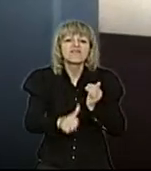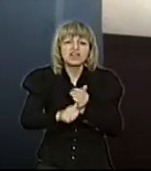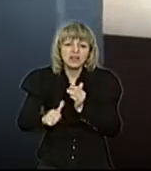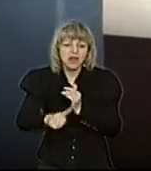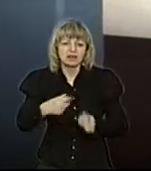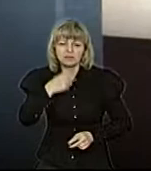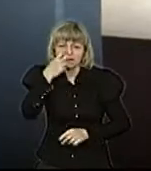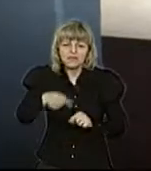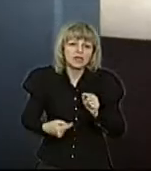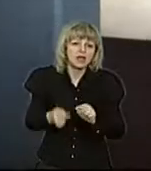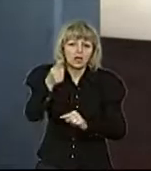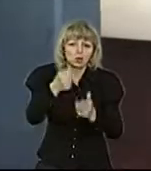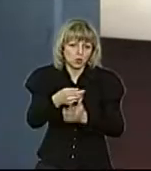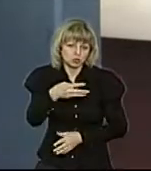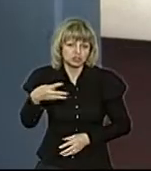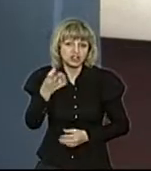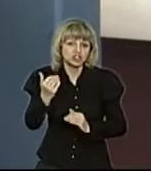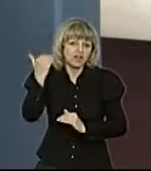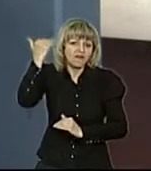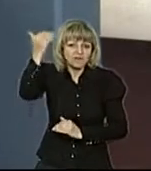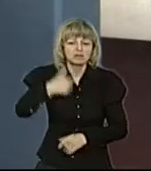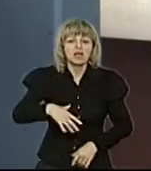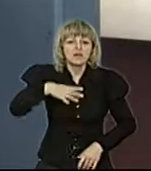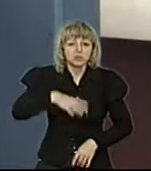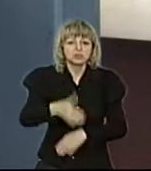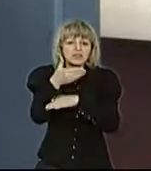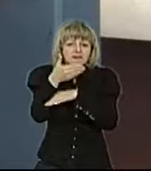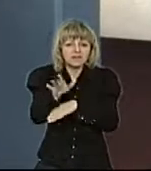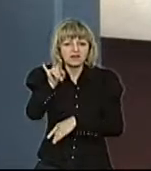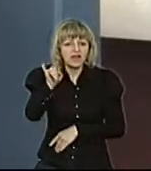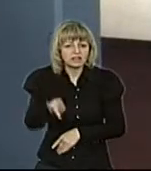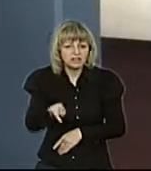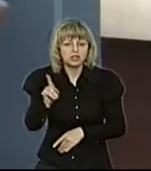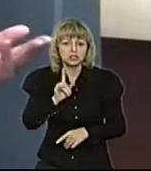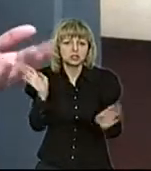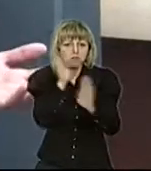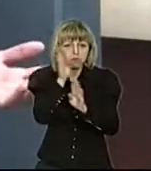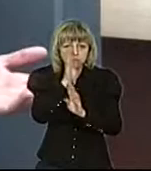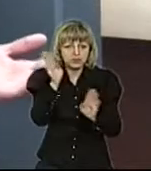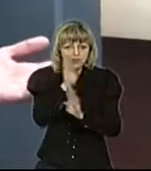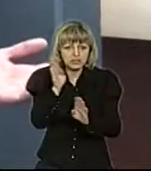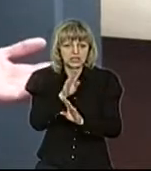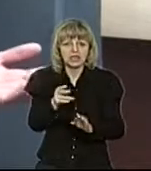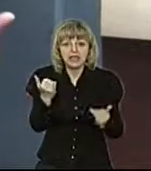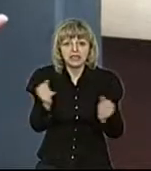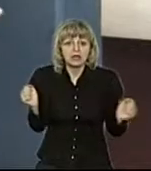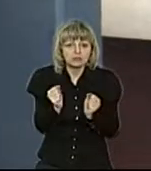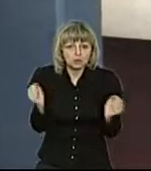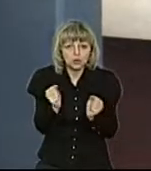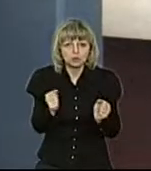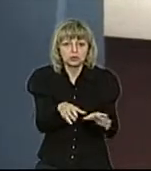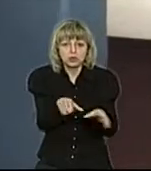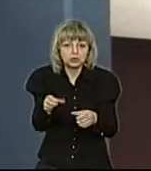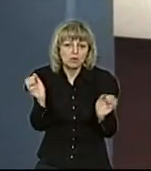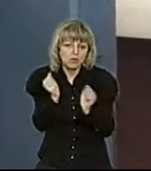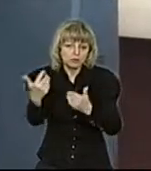туди до четвертого і вище. І ми мусимо відкривати вікна, щоб провітрити. Оце холодно, отоплення, йде холод в